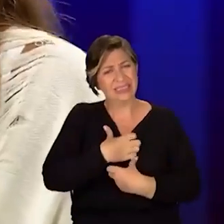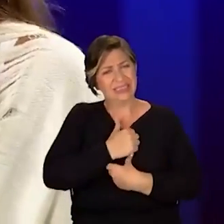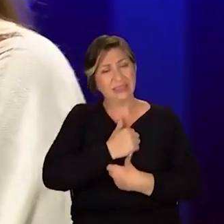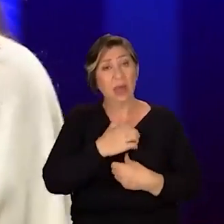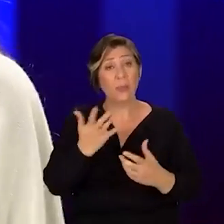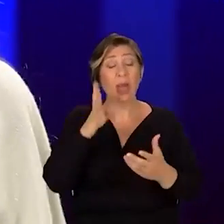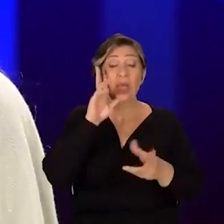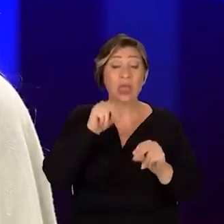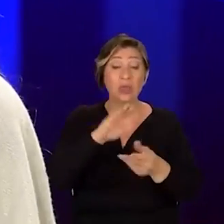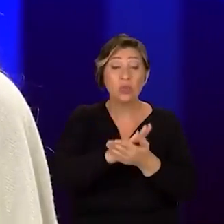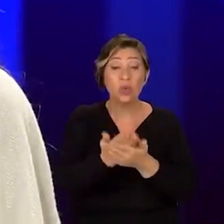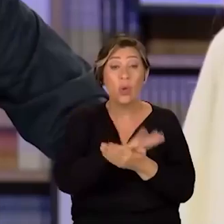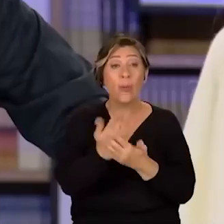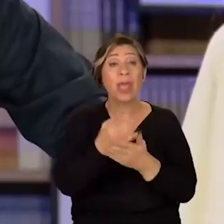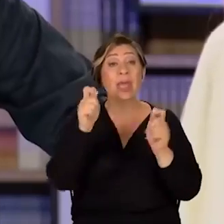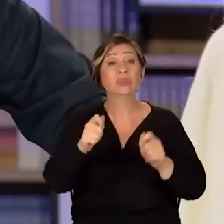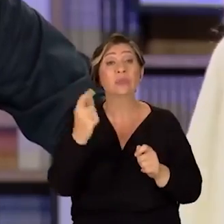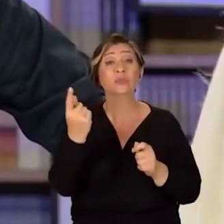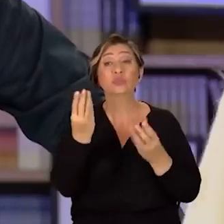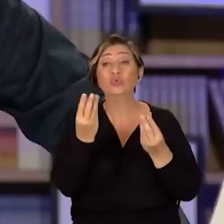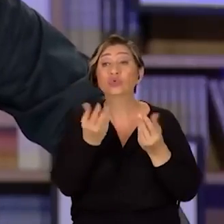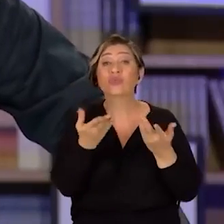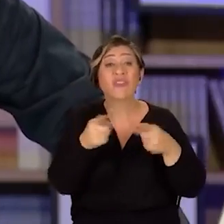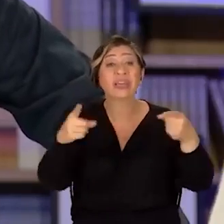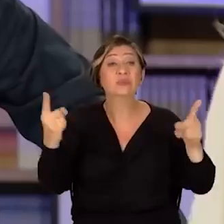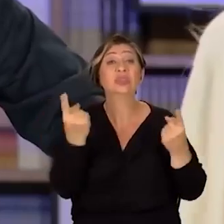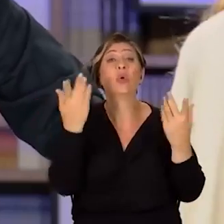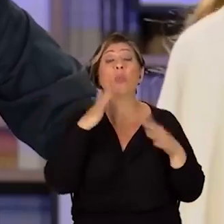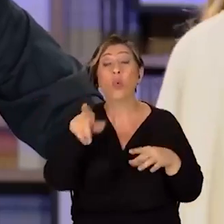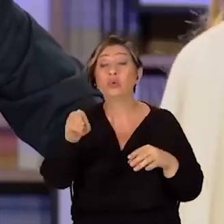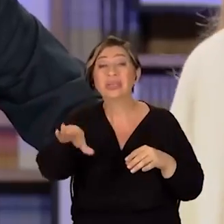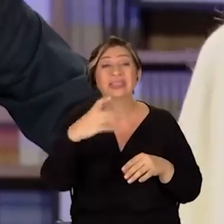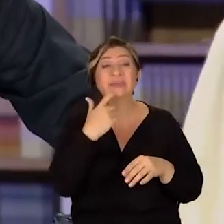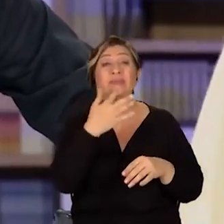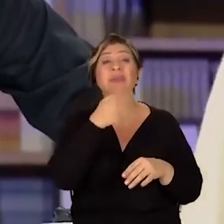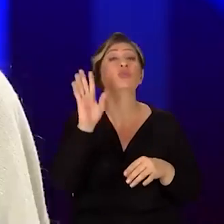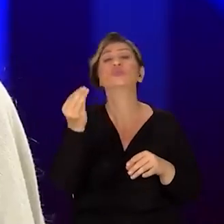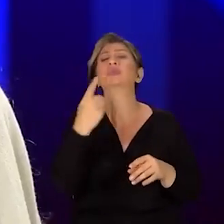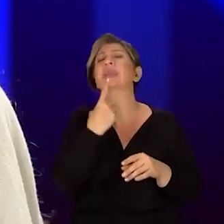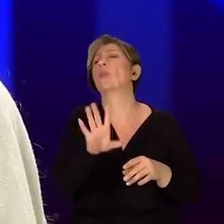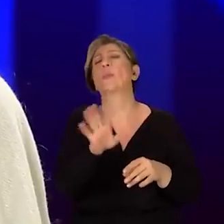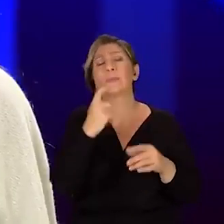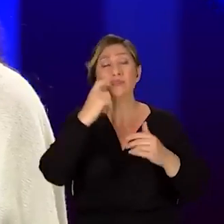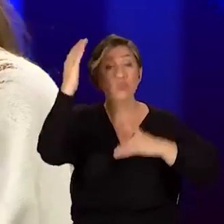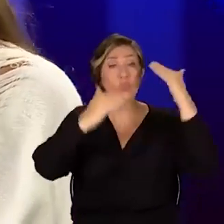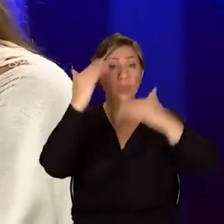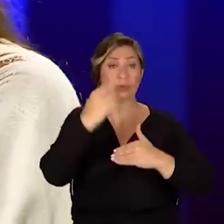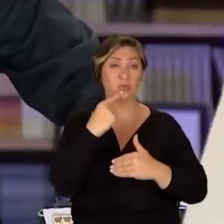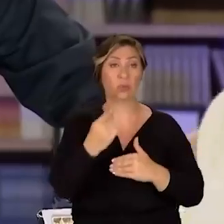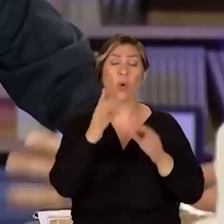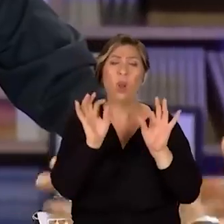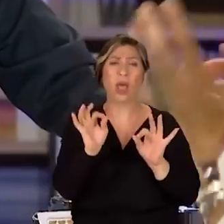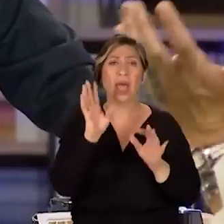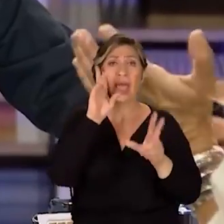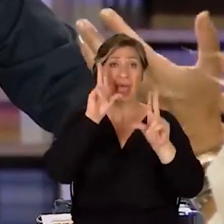Ama yatakta dönüp durmaktan başka yapılacak bir sürü şey yok mu? Evet, ama onu o yaştaki çocuk bilmeyebilir. Hayır, çocuktan bahsetmiyorum. Ben büyüklerden bahsediyorum. Evet, büyüklerde de